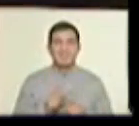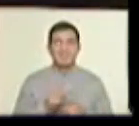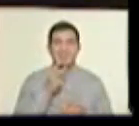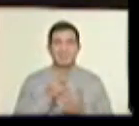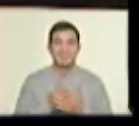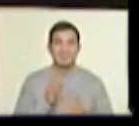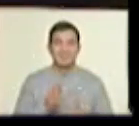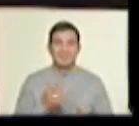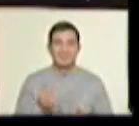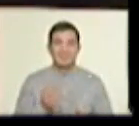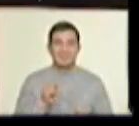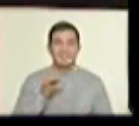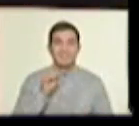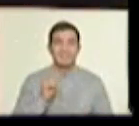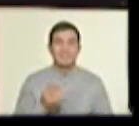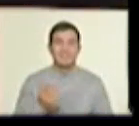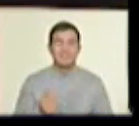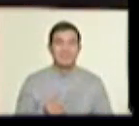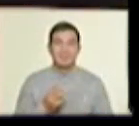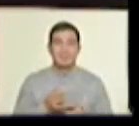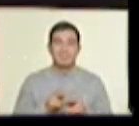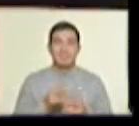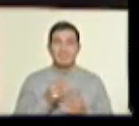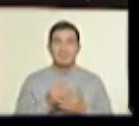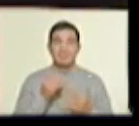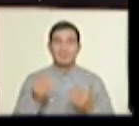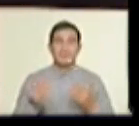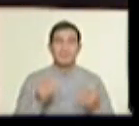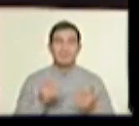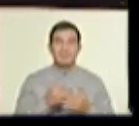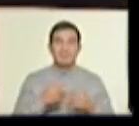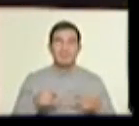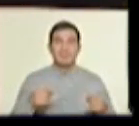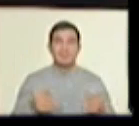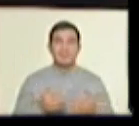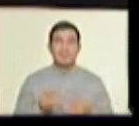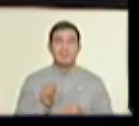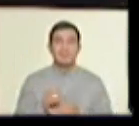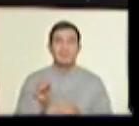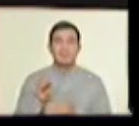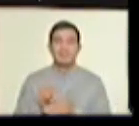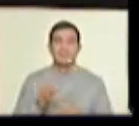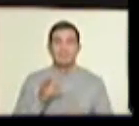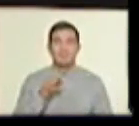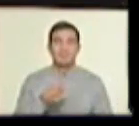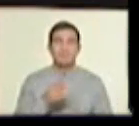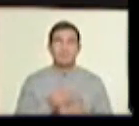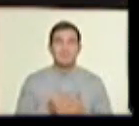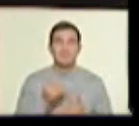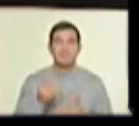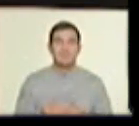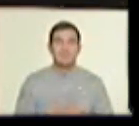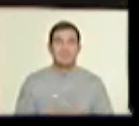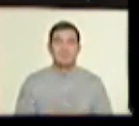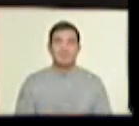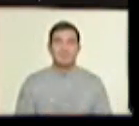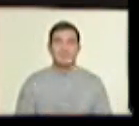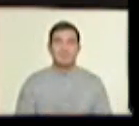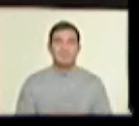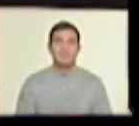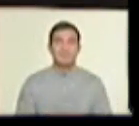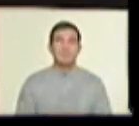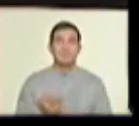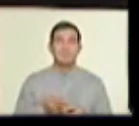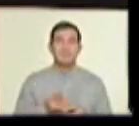qancha joy nomlari berilgan va mana shu joy nomlari qo'shma otlar orqali ifodalangan. Demek